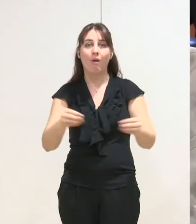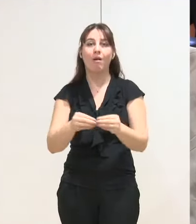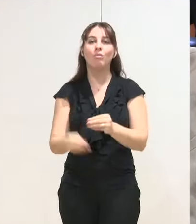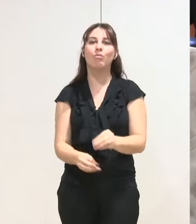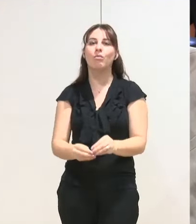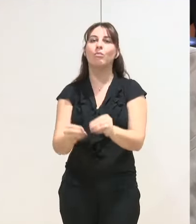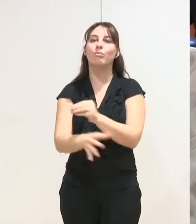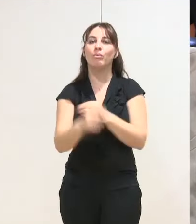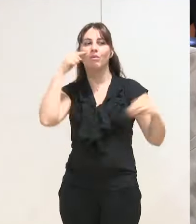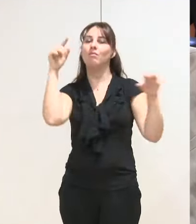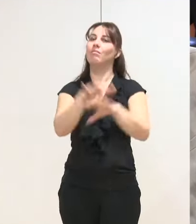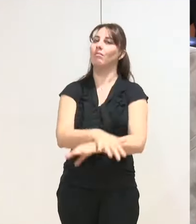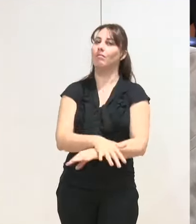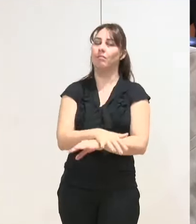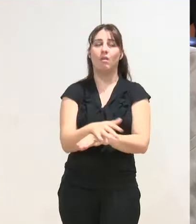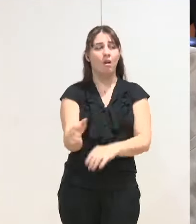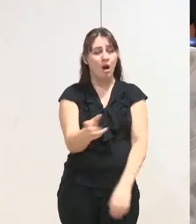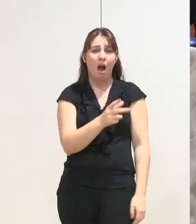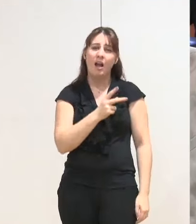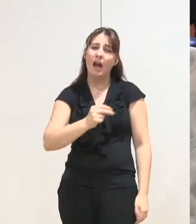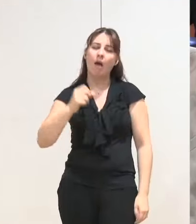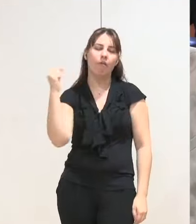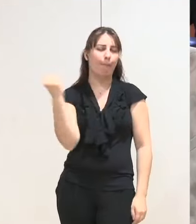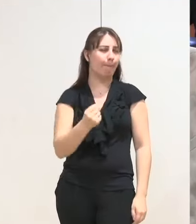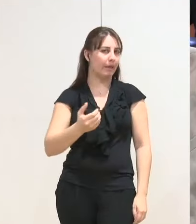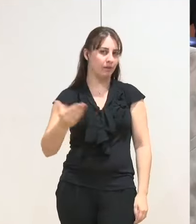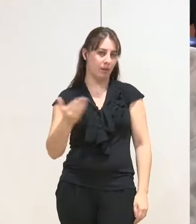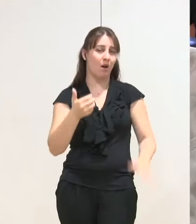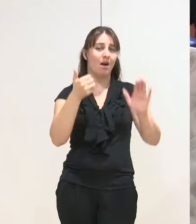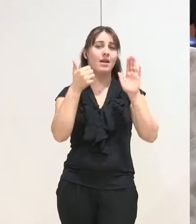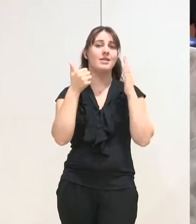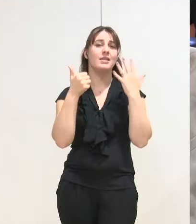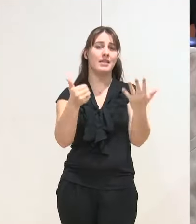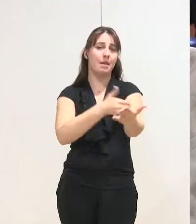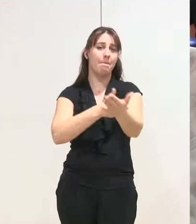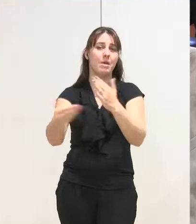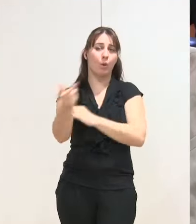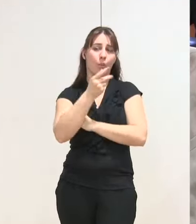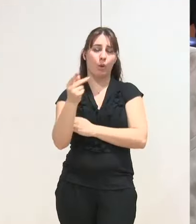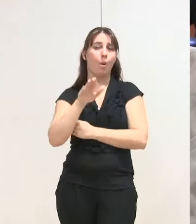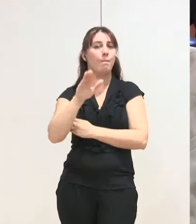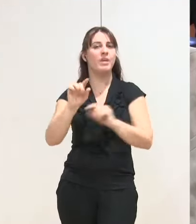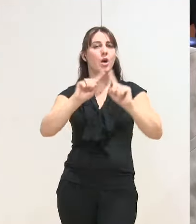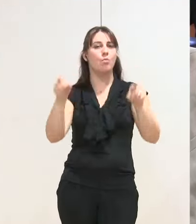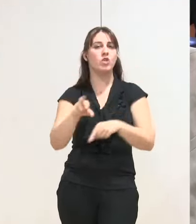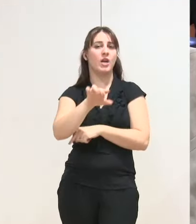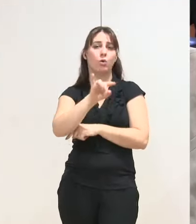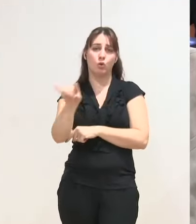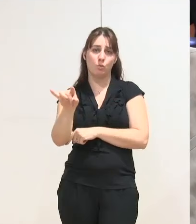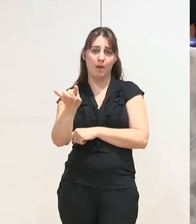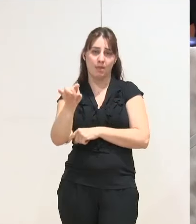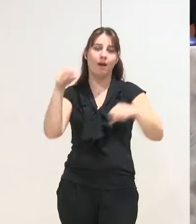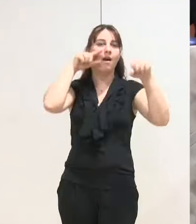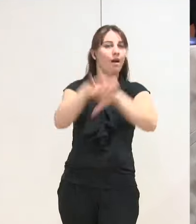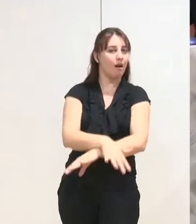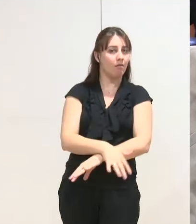plus grave étant l'oubli de 6 millions d'euros sur le budget des ressources humaines autrement dit sur les salaires